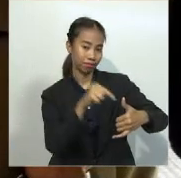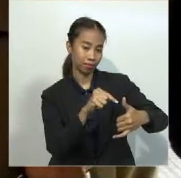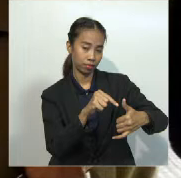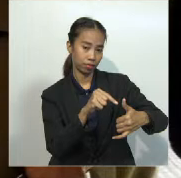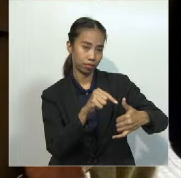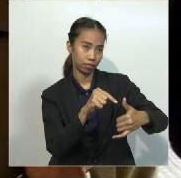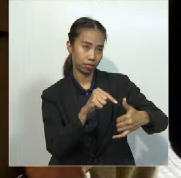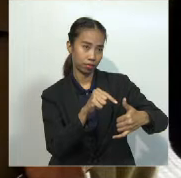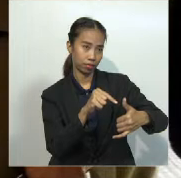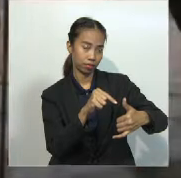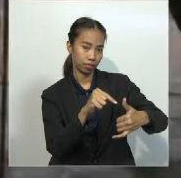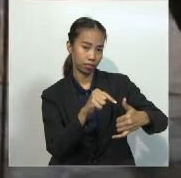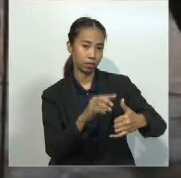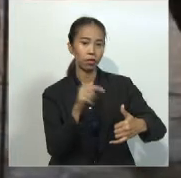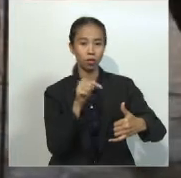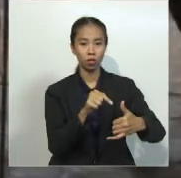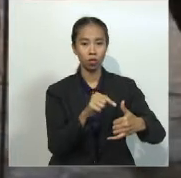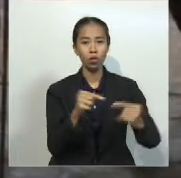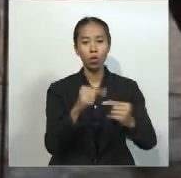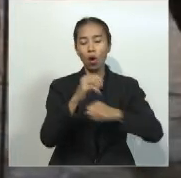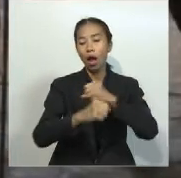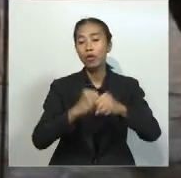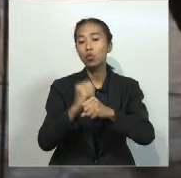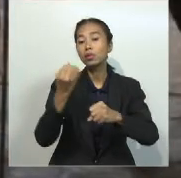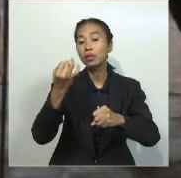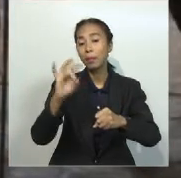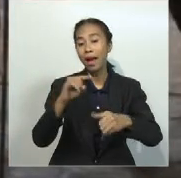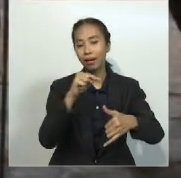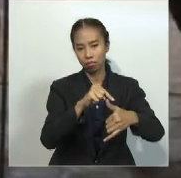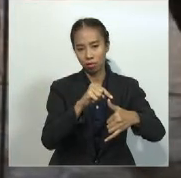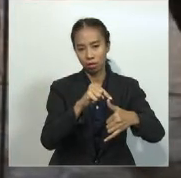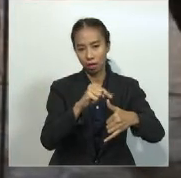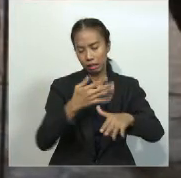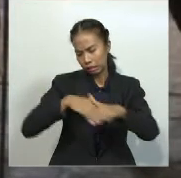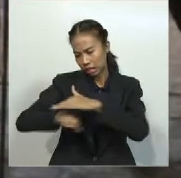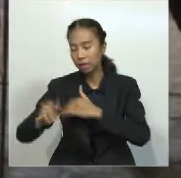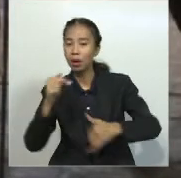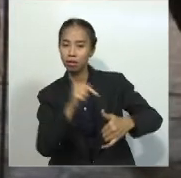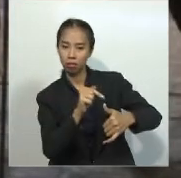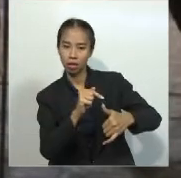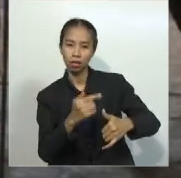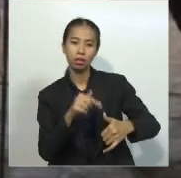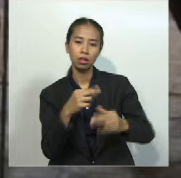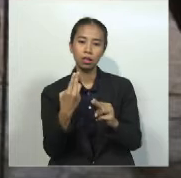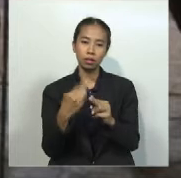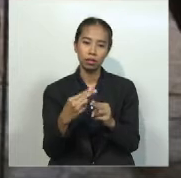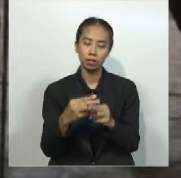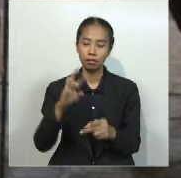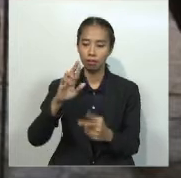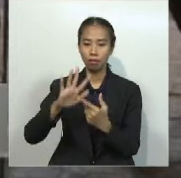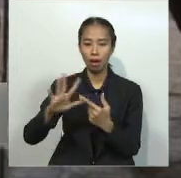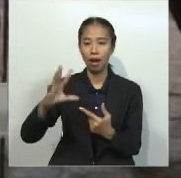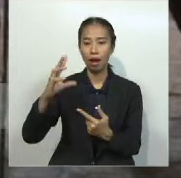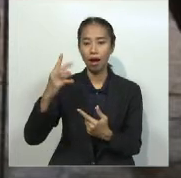ที่เป็นวัย18ปีที่มาจากซาอุดิอาระเบียเนี่ยนะคะก็คือนางสาวราฮาบ